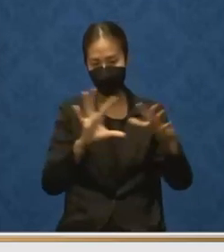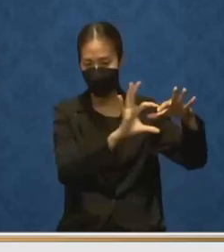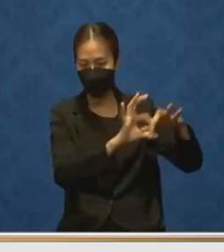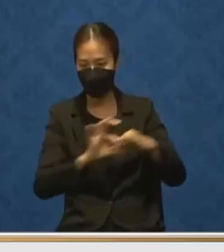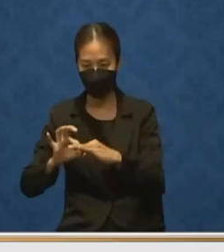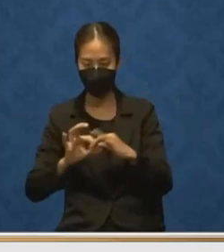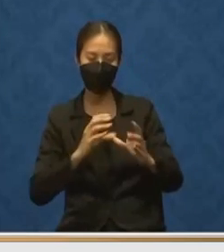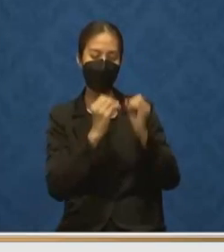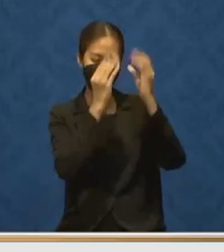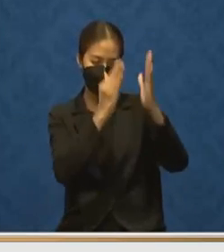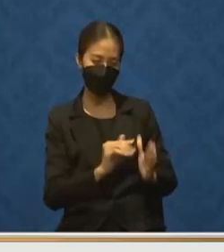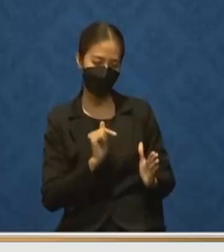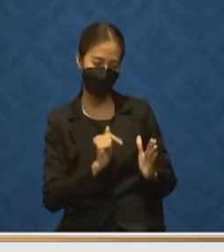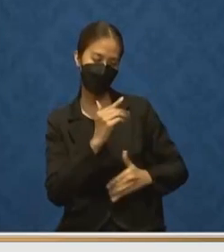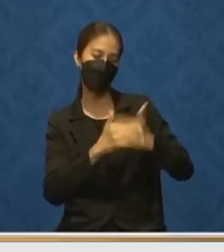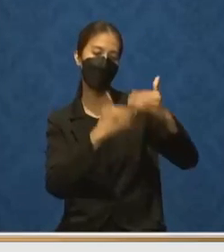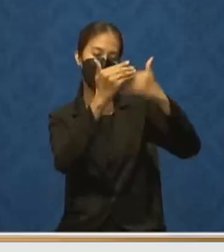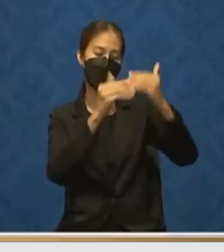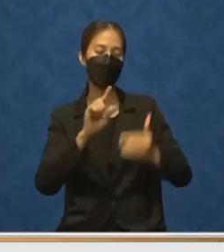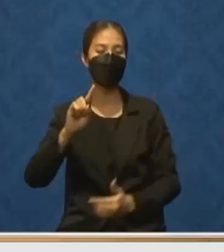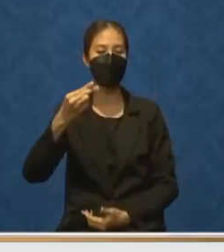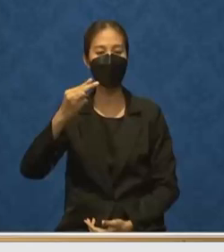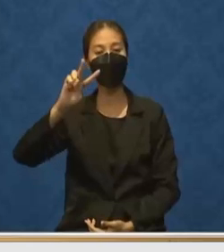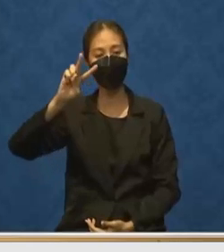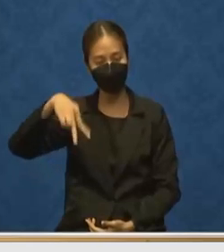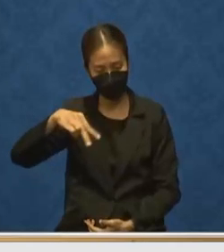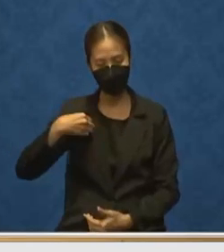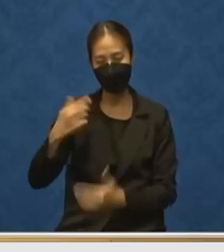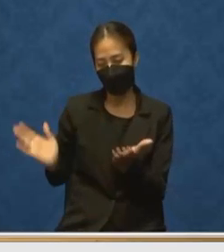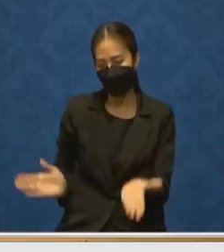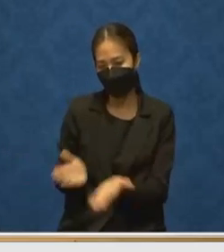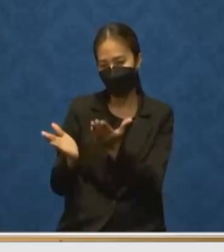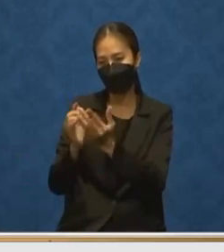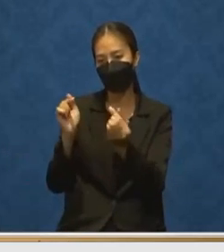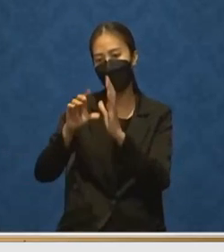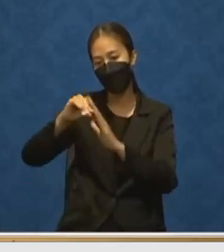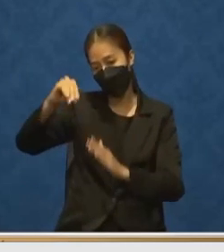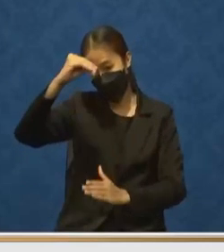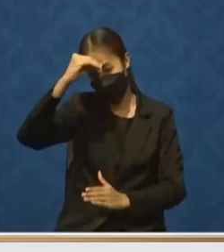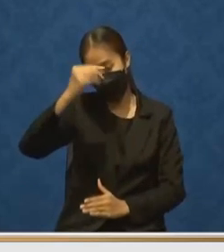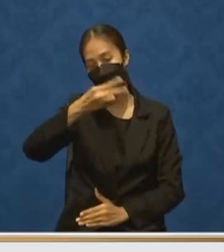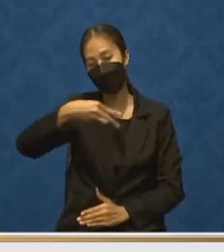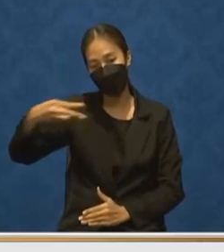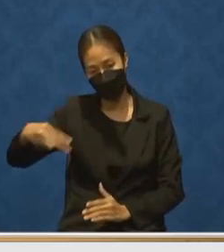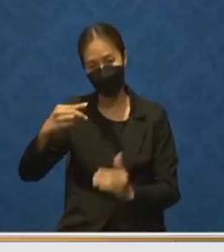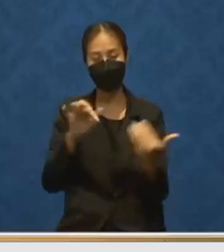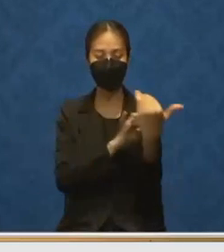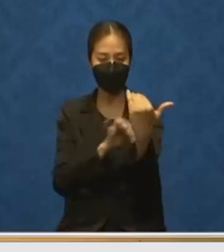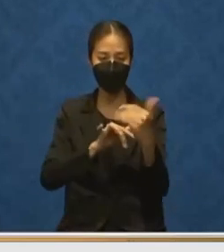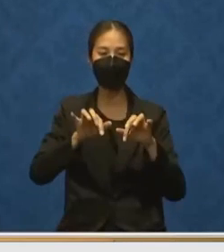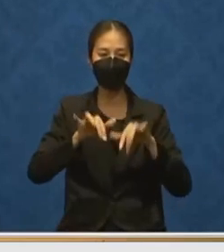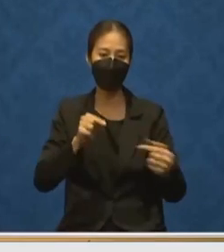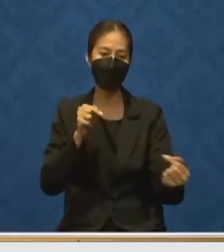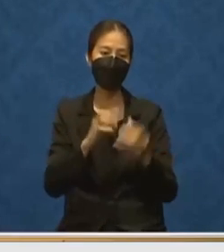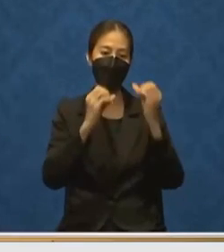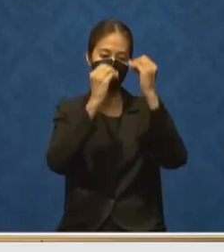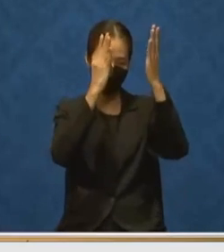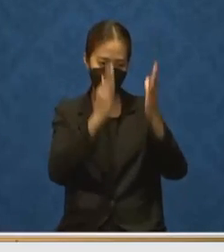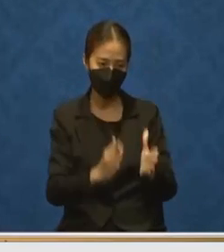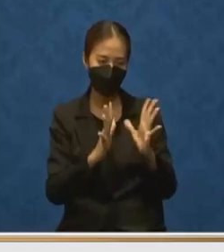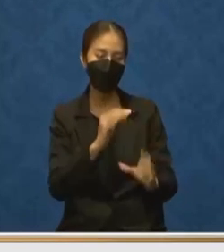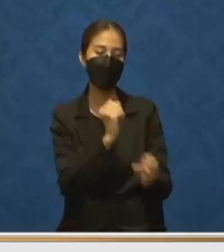คี 12,000 คนส่งเสริมการเรียนภาษาคอมพิวเตอร์สำหรับครูและบุคลากรทางการศึกษา